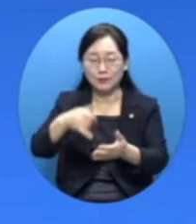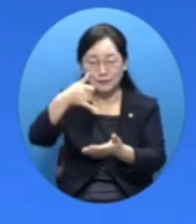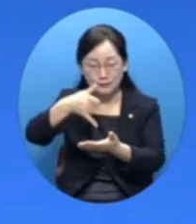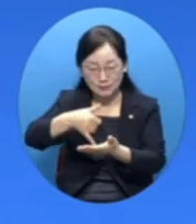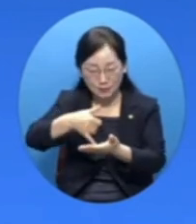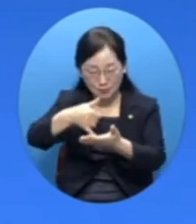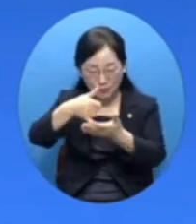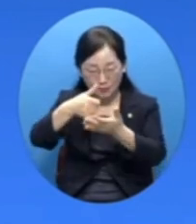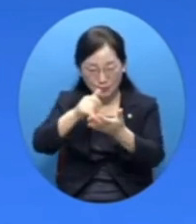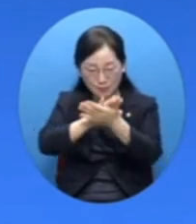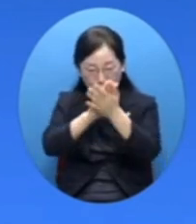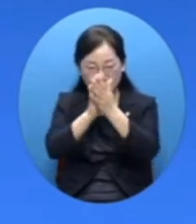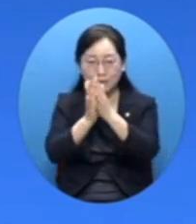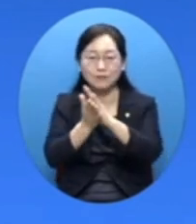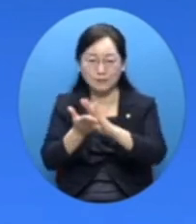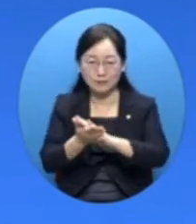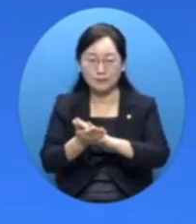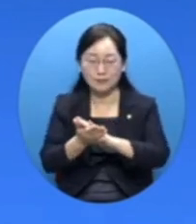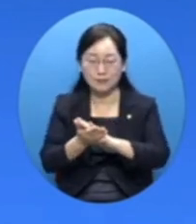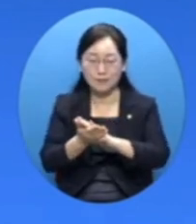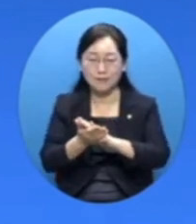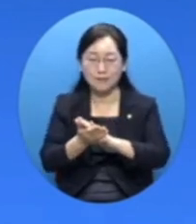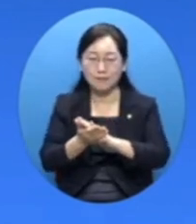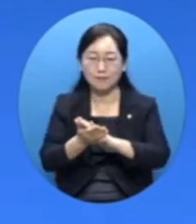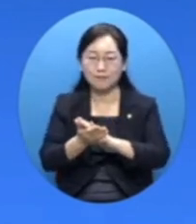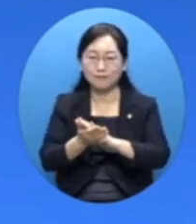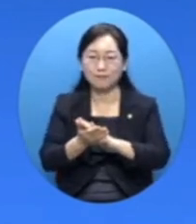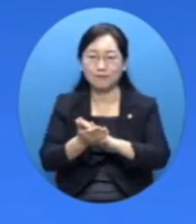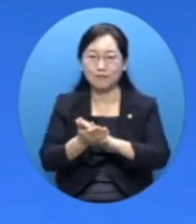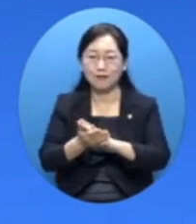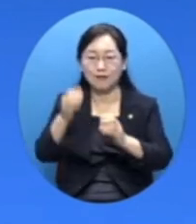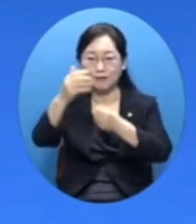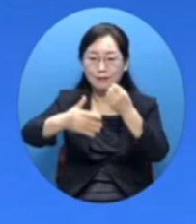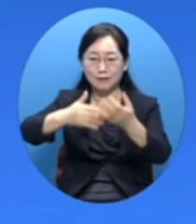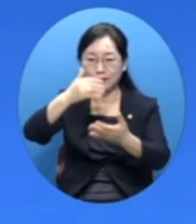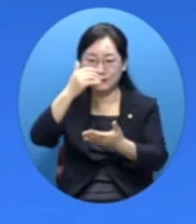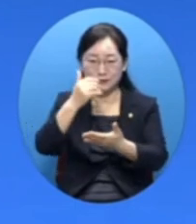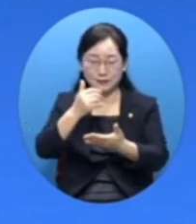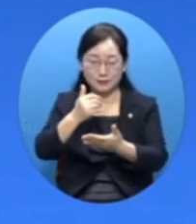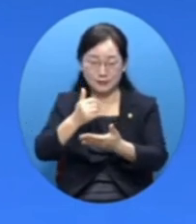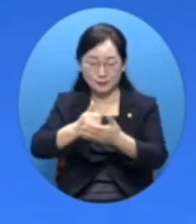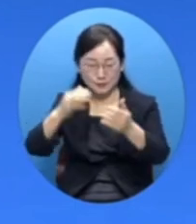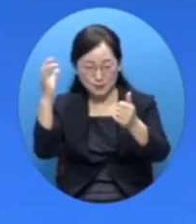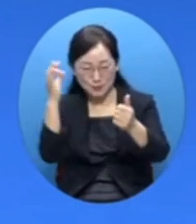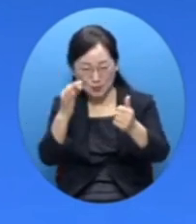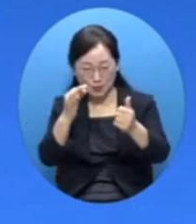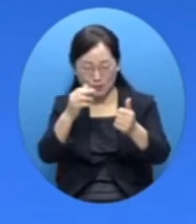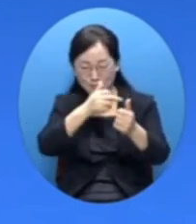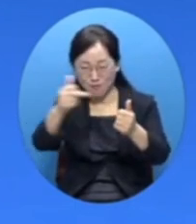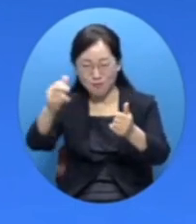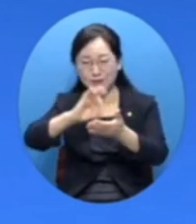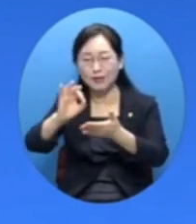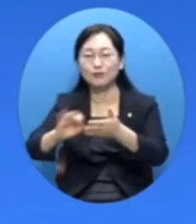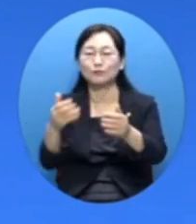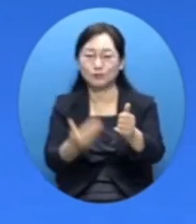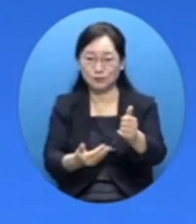다듬어지고 갖춰진 모습이 되어서 하나님 앞에 큰 일꾼으로 받 되었습니다